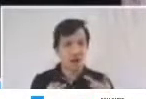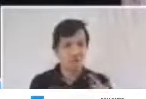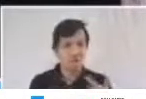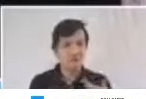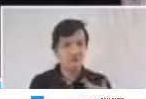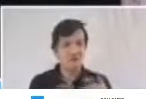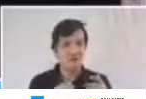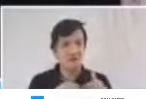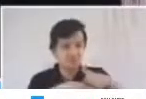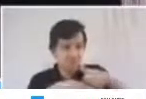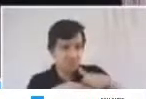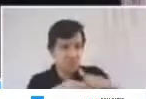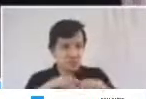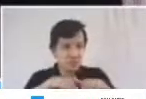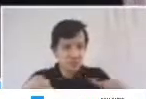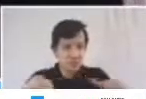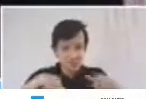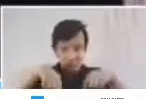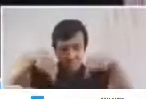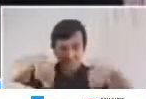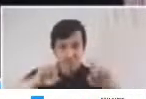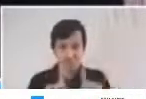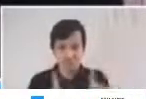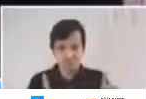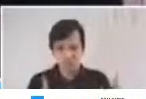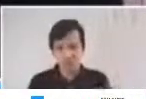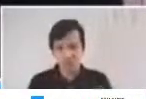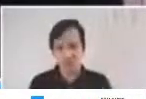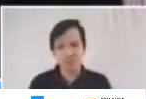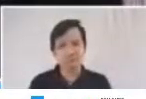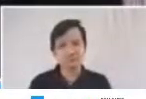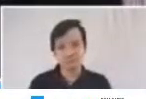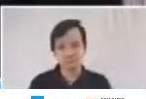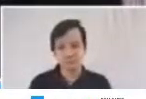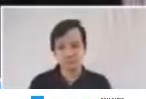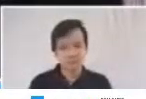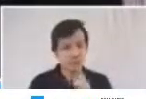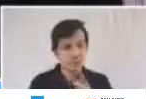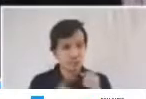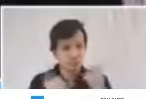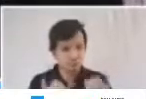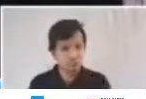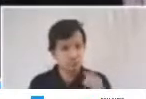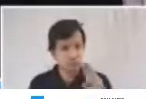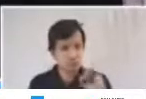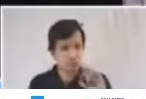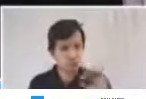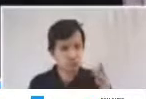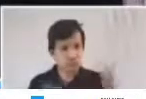maihahandog ng mga barbershop at salon sa mga panahong ito?